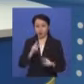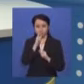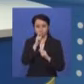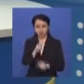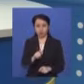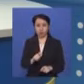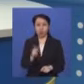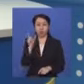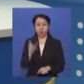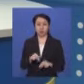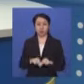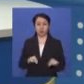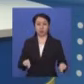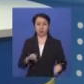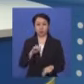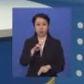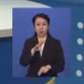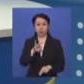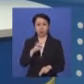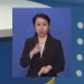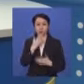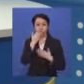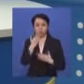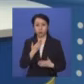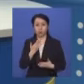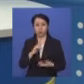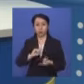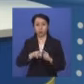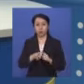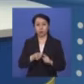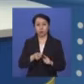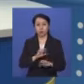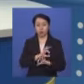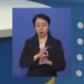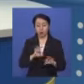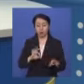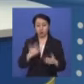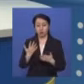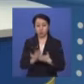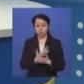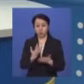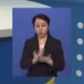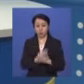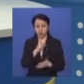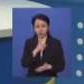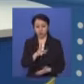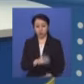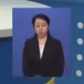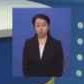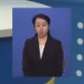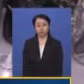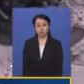так для жительницы петропавловска на талии ереминой любимое занятие переросло в хороший источник дохода